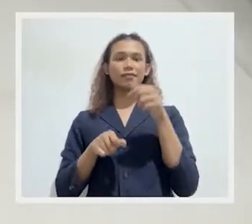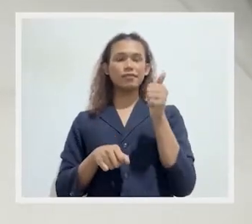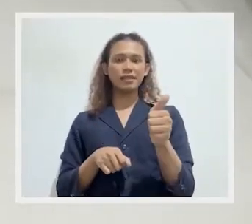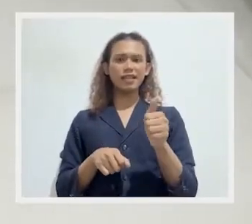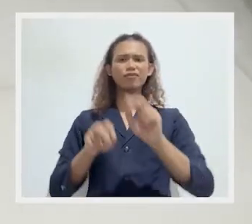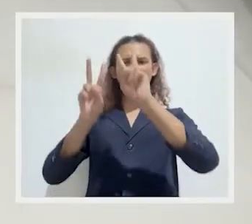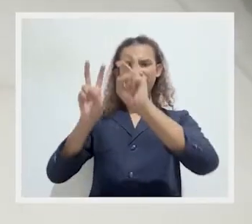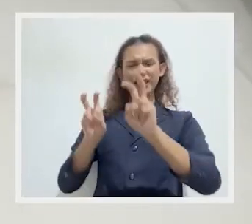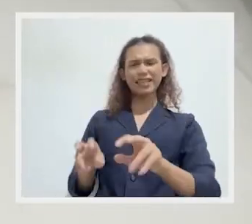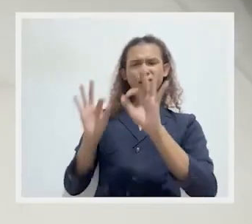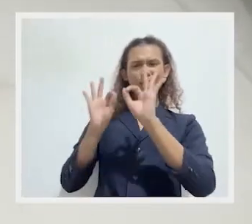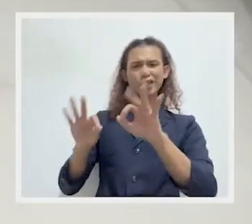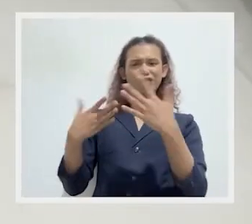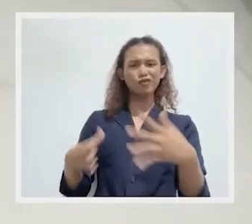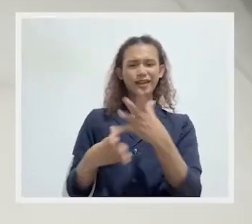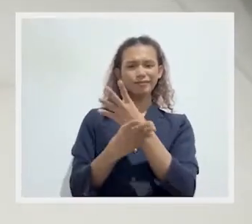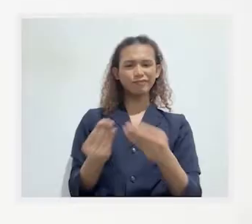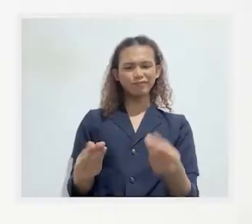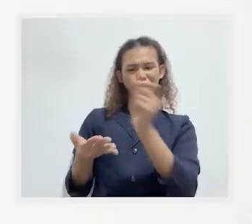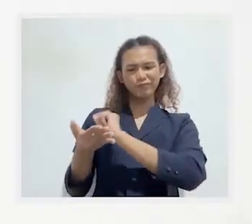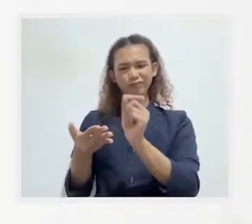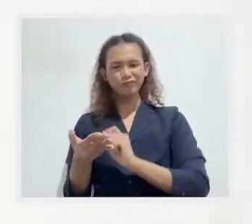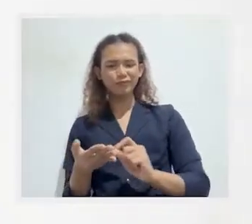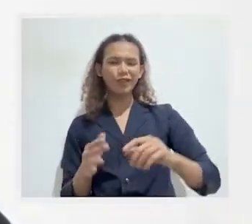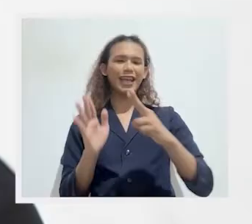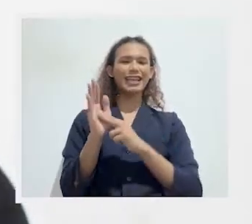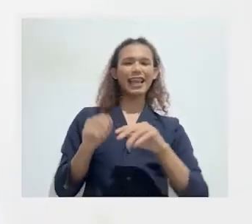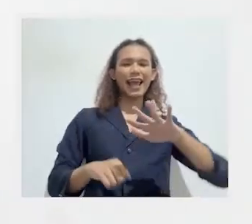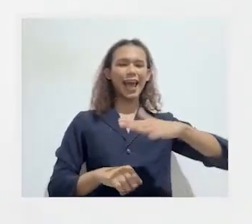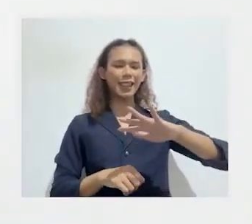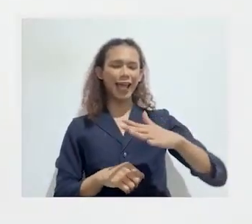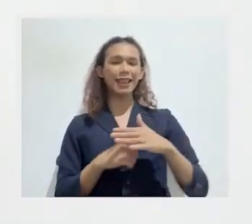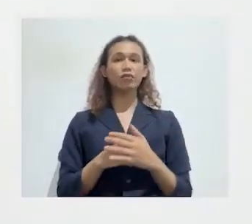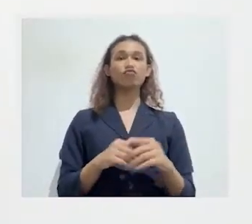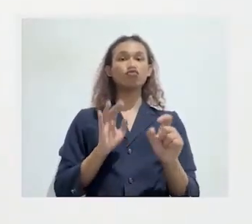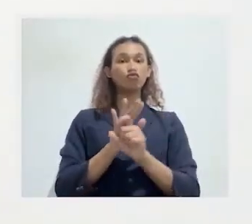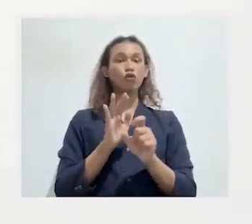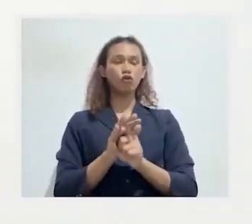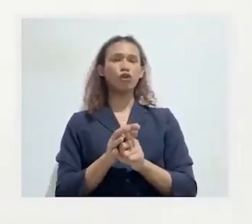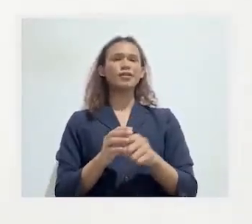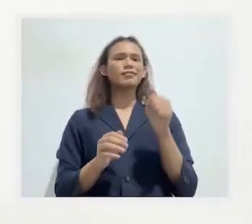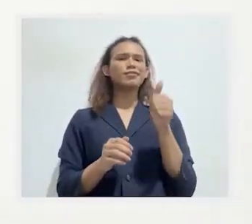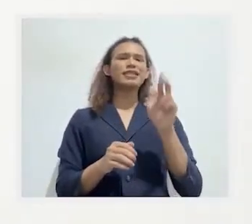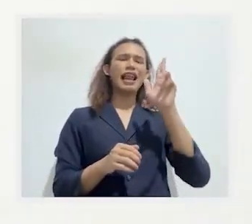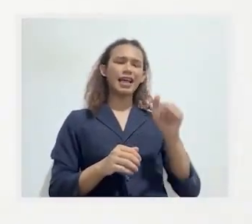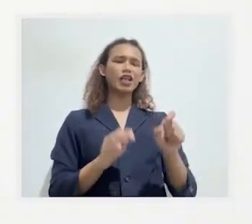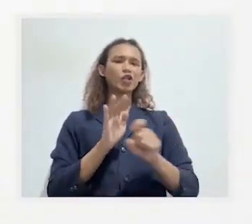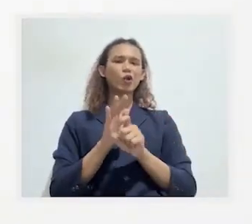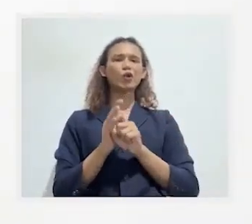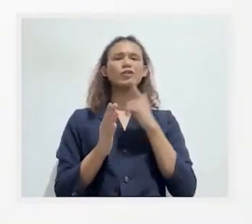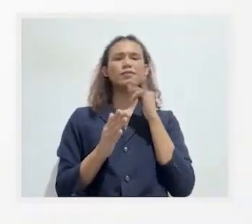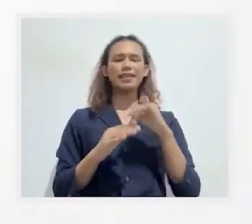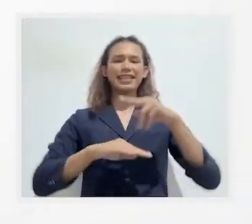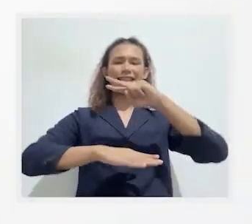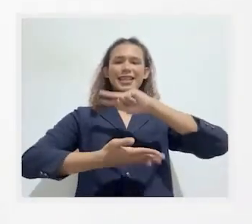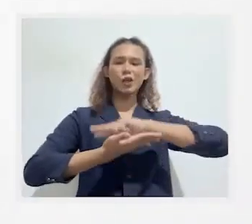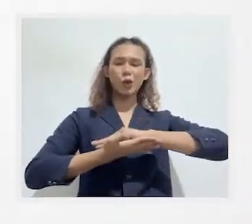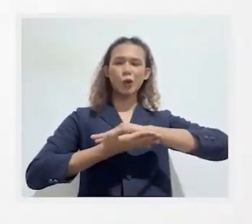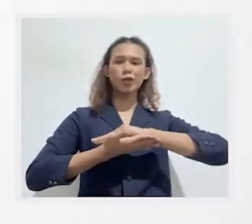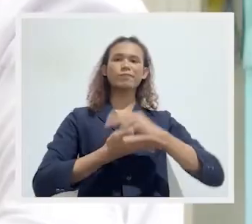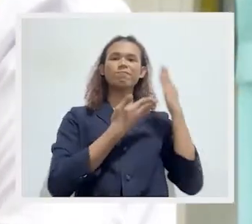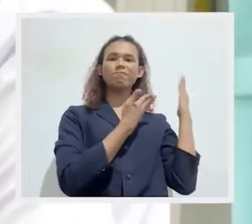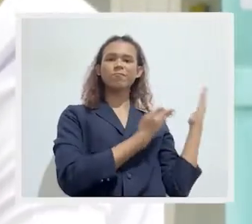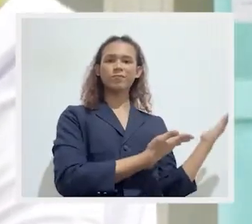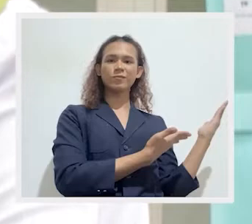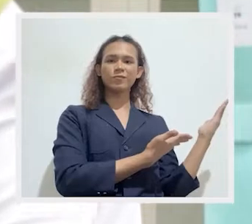Pastikan pemeriksaan sudah tepat, lalu catat nilai rata. Pemeriksaan juga bisa dilakukan dengan posisi berbaring.